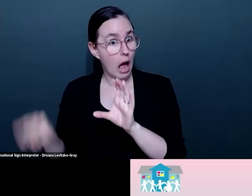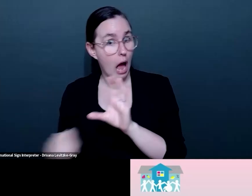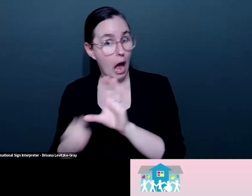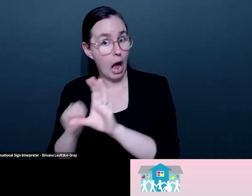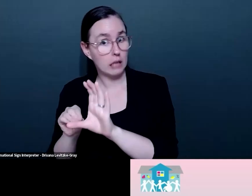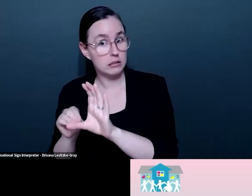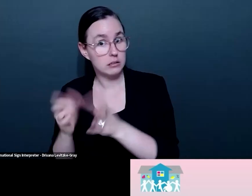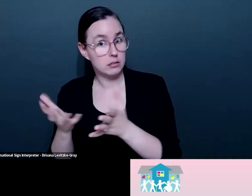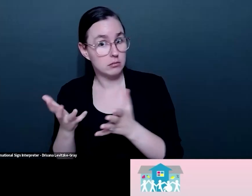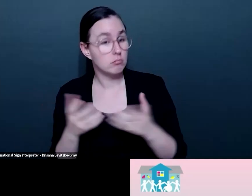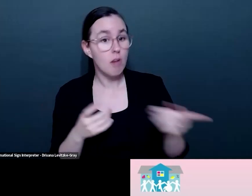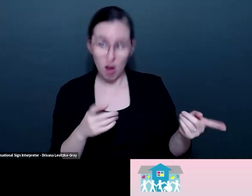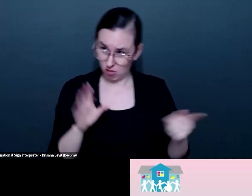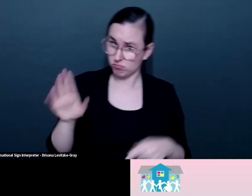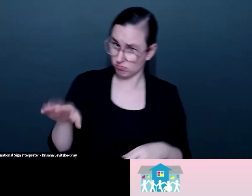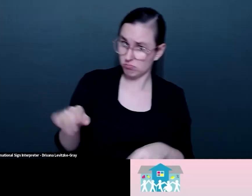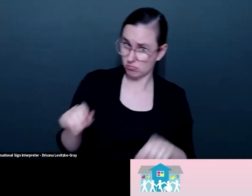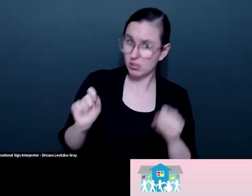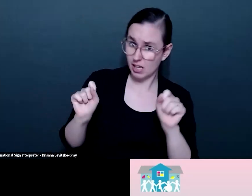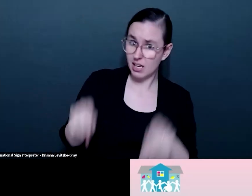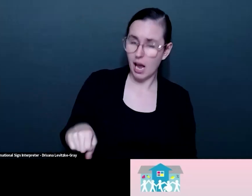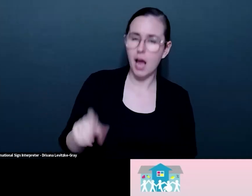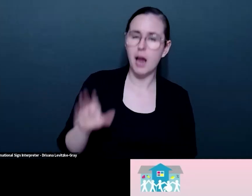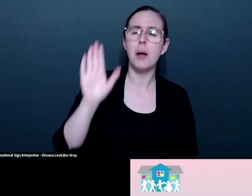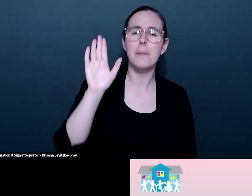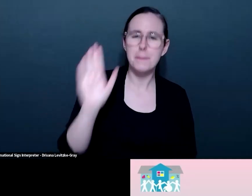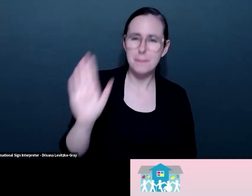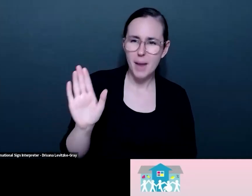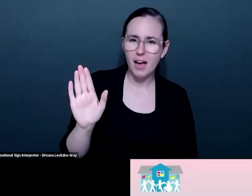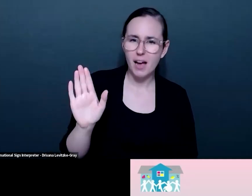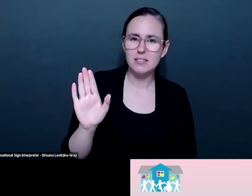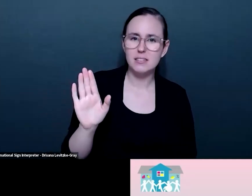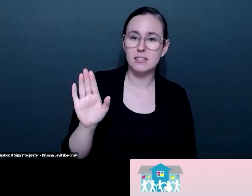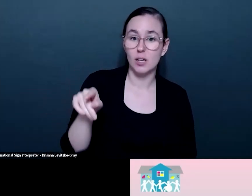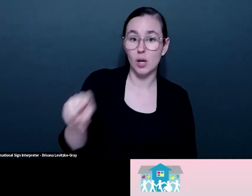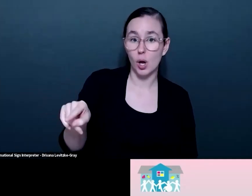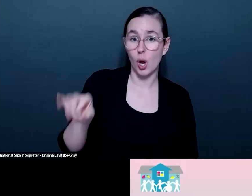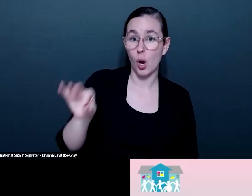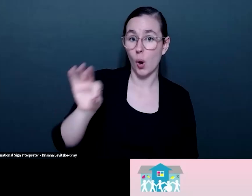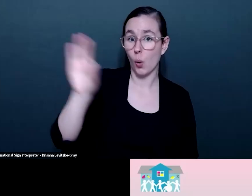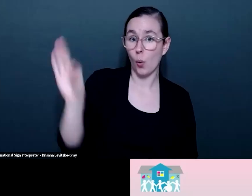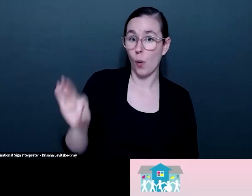bien évidemment, nous allons suggérer que oui, que vous travaillez